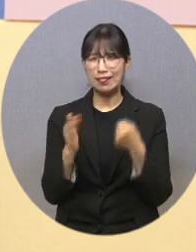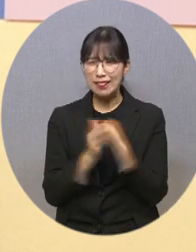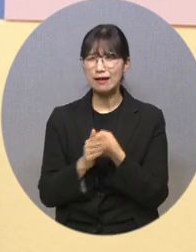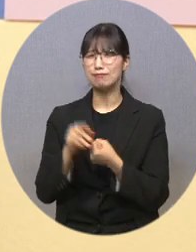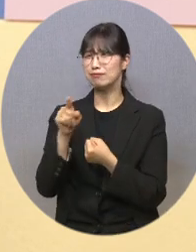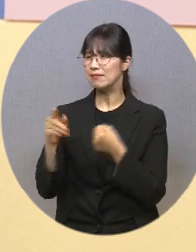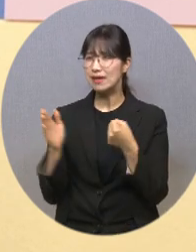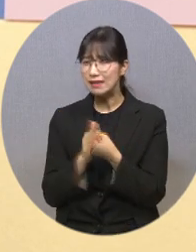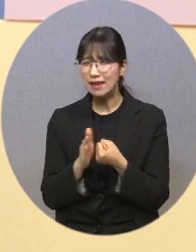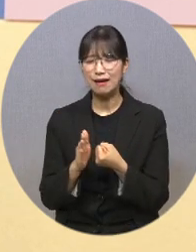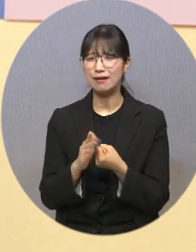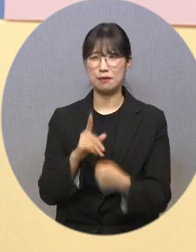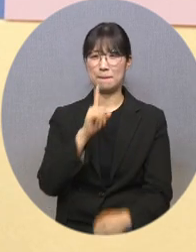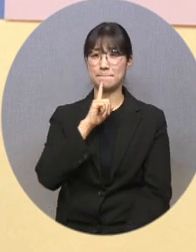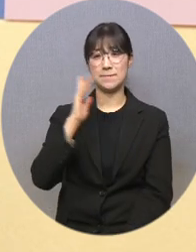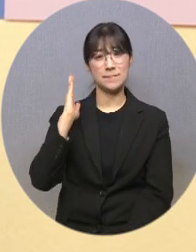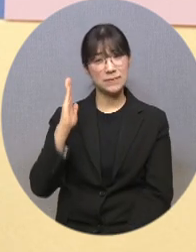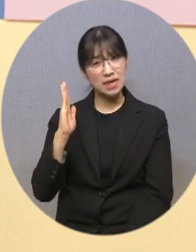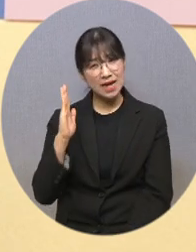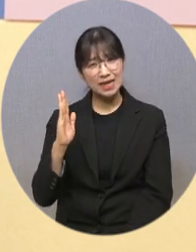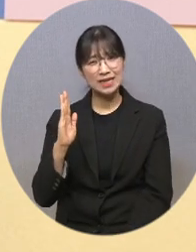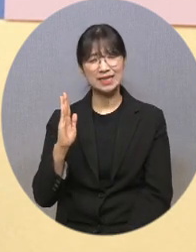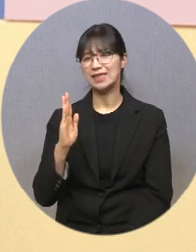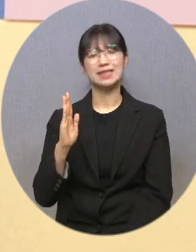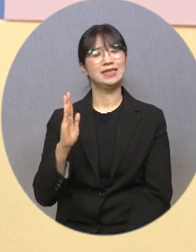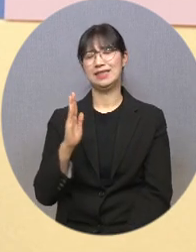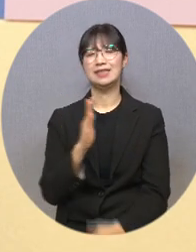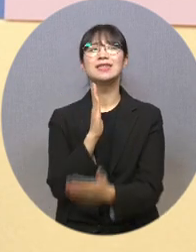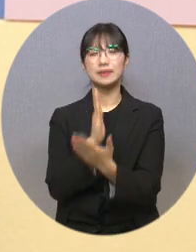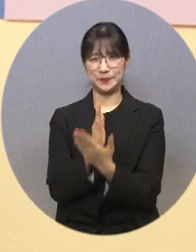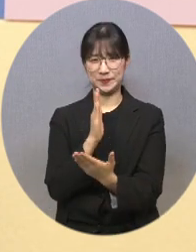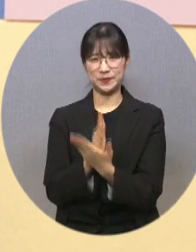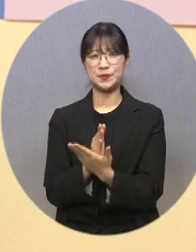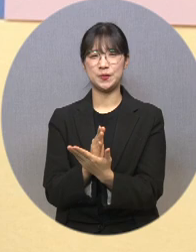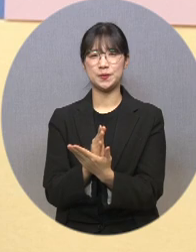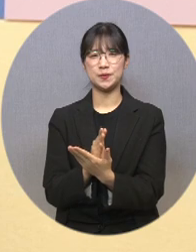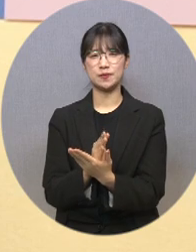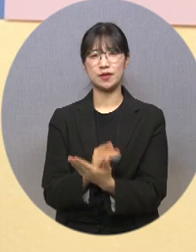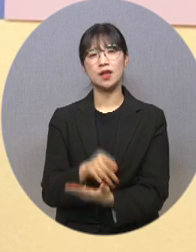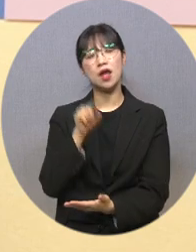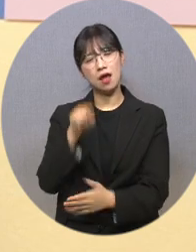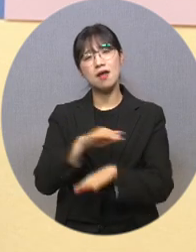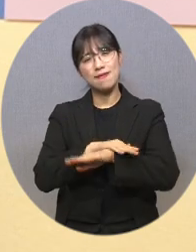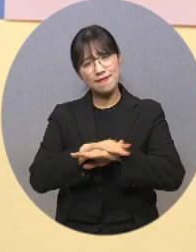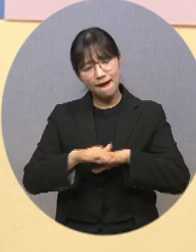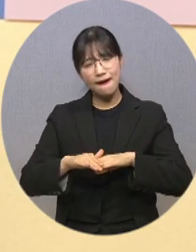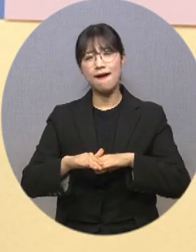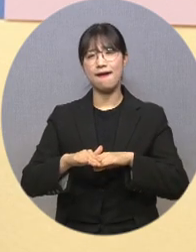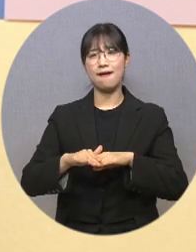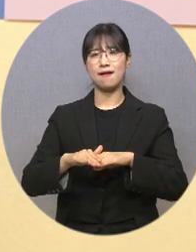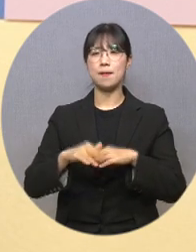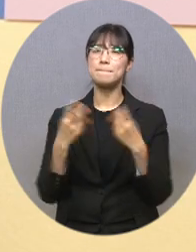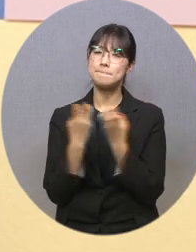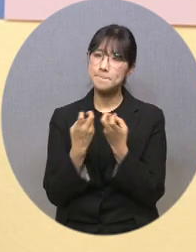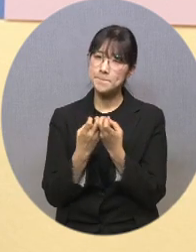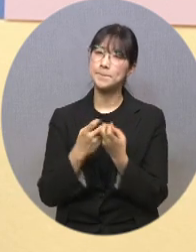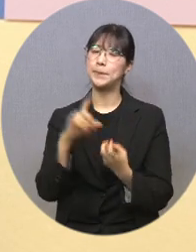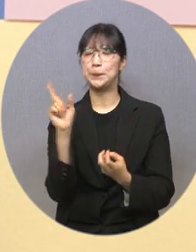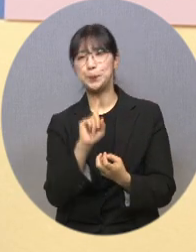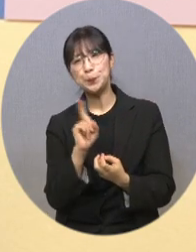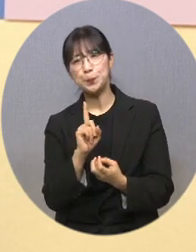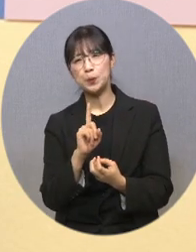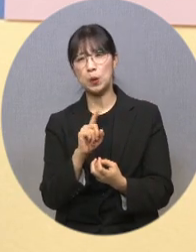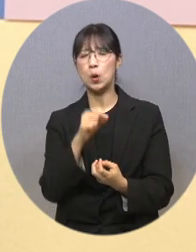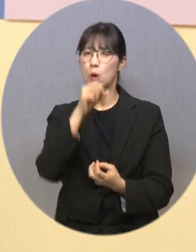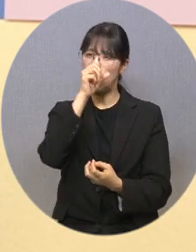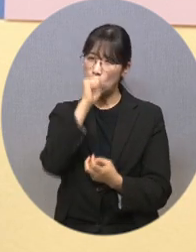탓 이런 이 현상을 불러일으킬 게 아니라 이걸 어떻게 현명하게 잘 대처할 것인가 이걸 먼저